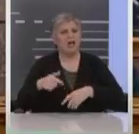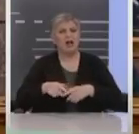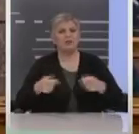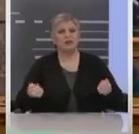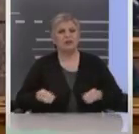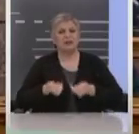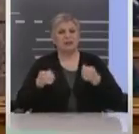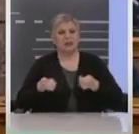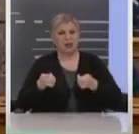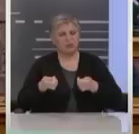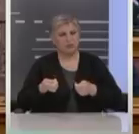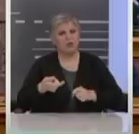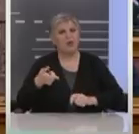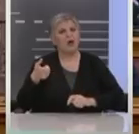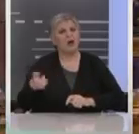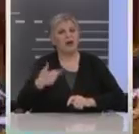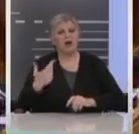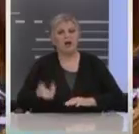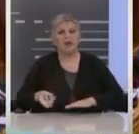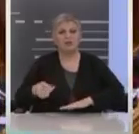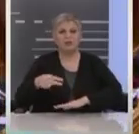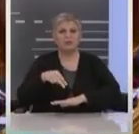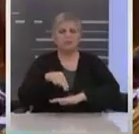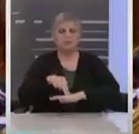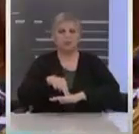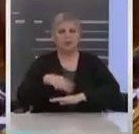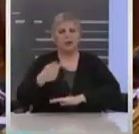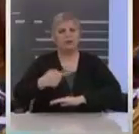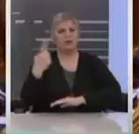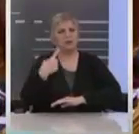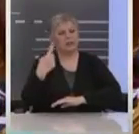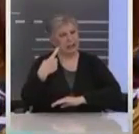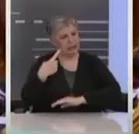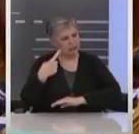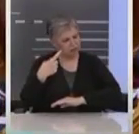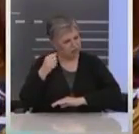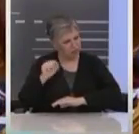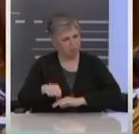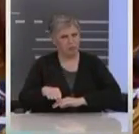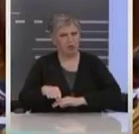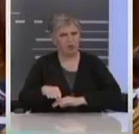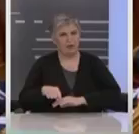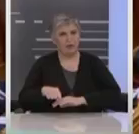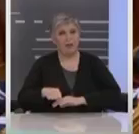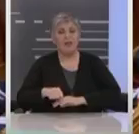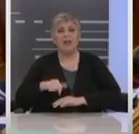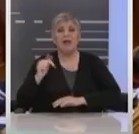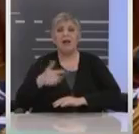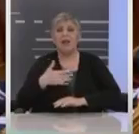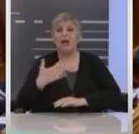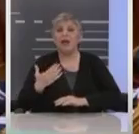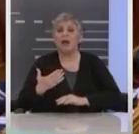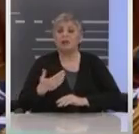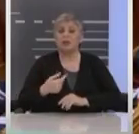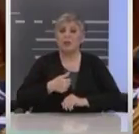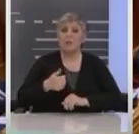αλλά παίρνοντας τον λόγο, εκεί που πρέπει να ασκήσουν κριτική ασκούν, αλλά εκεί που πρέπει να αποτίσουν ευγνωμοσύνη,